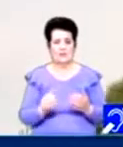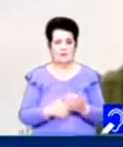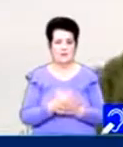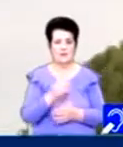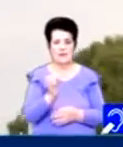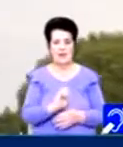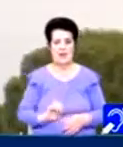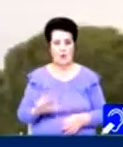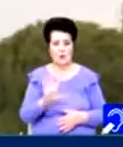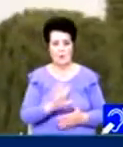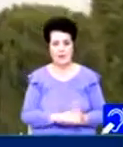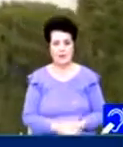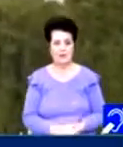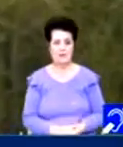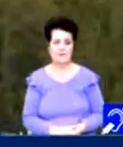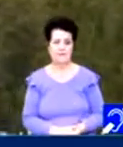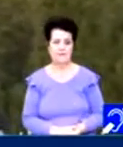al Europei.